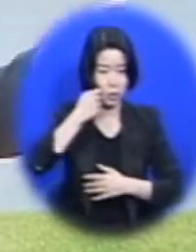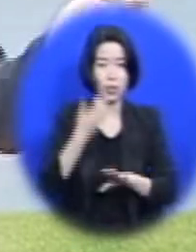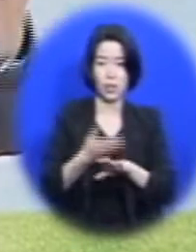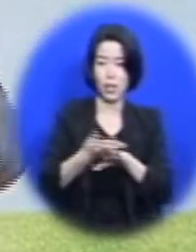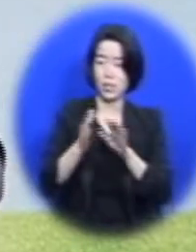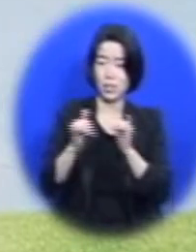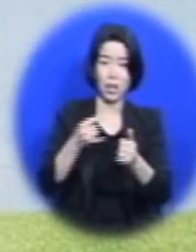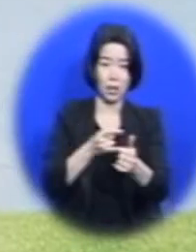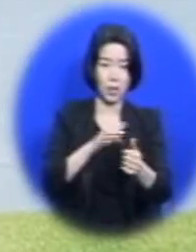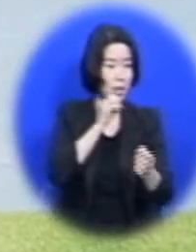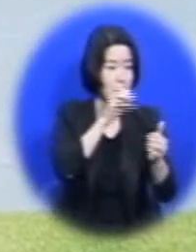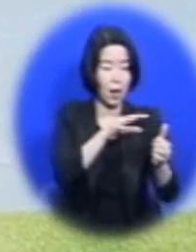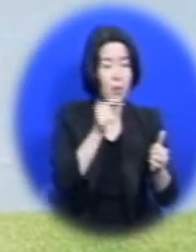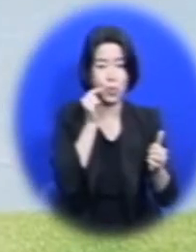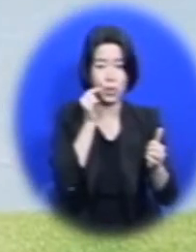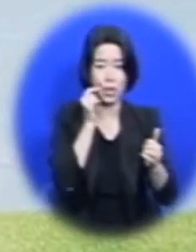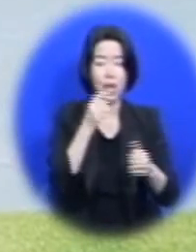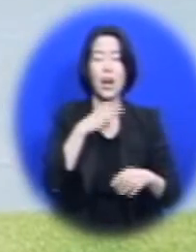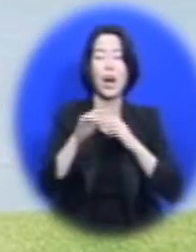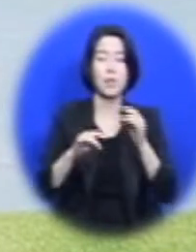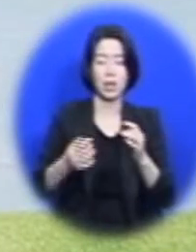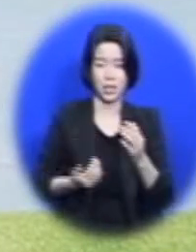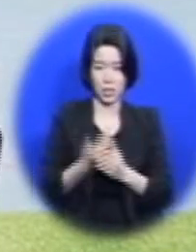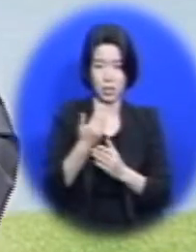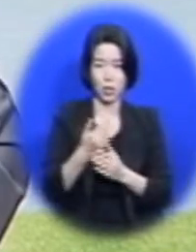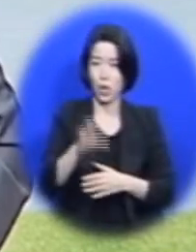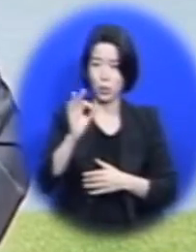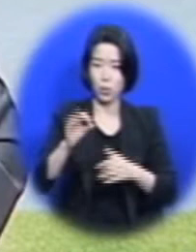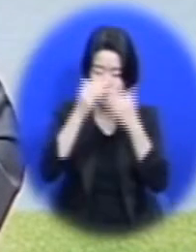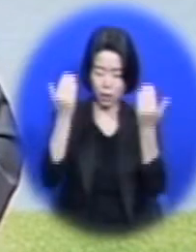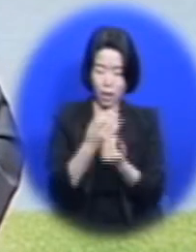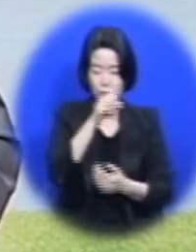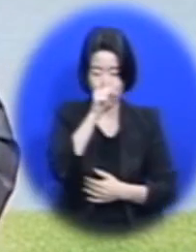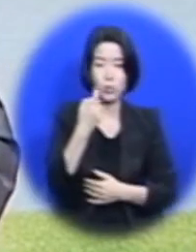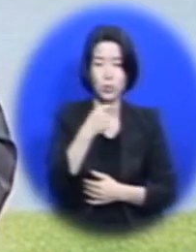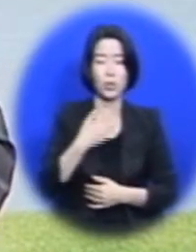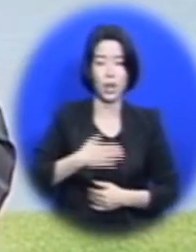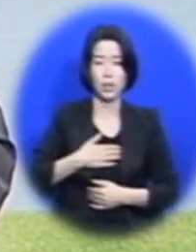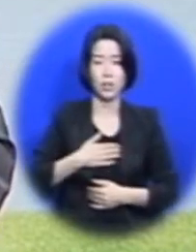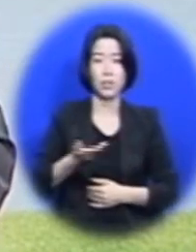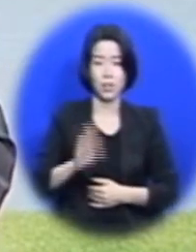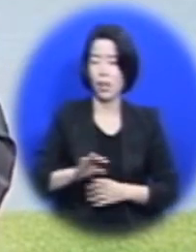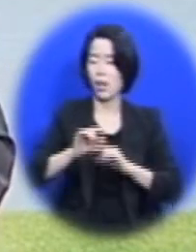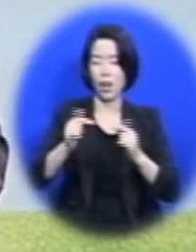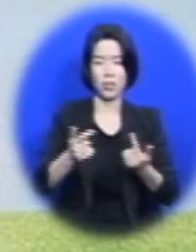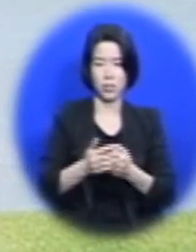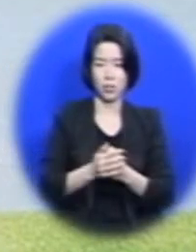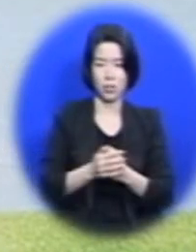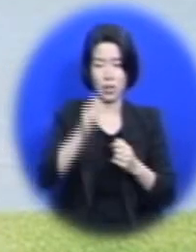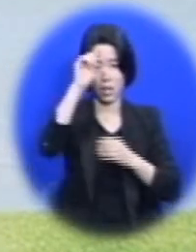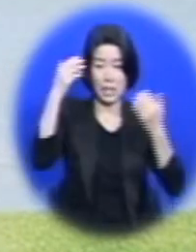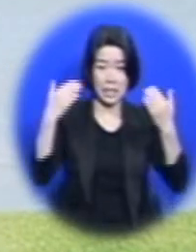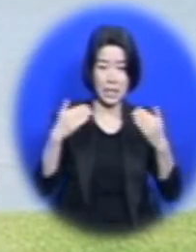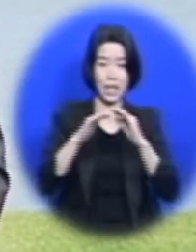사람에게 말도 못할 그런 갈망이 생겼어요. 돈이면 전부인 줄 알았는데 아니더라 말이에요.